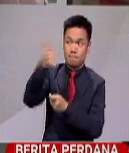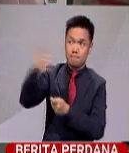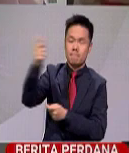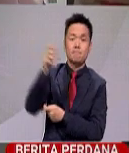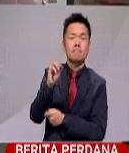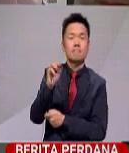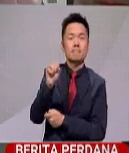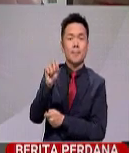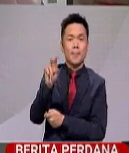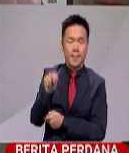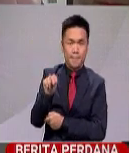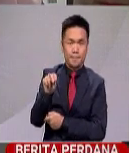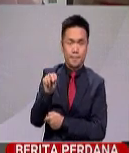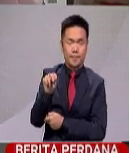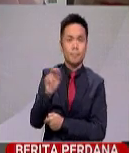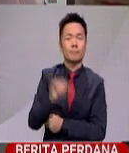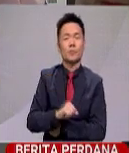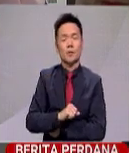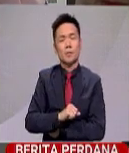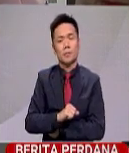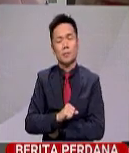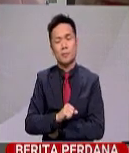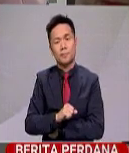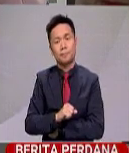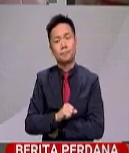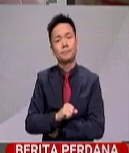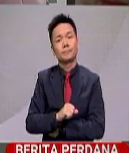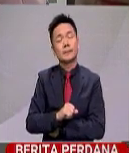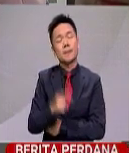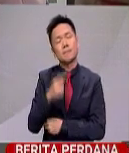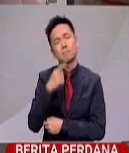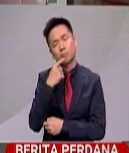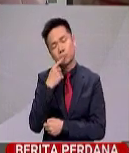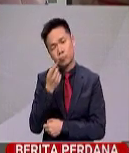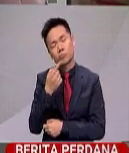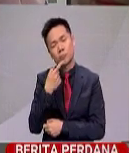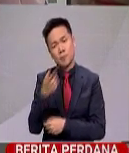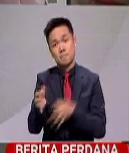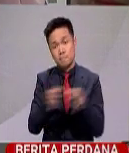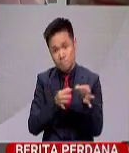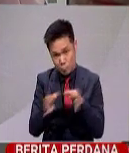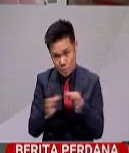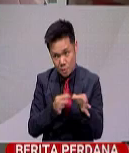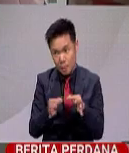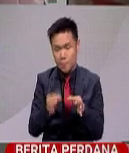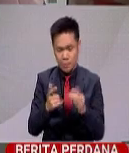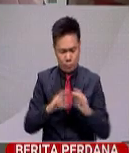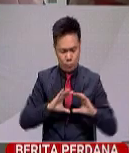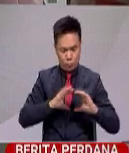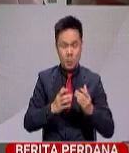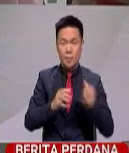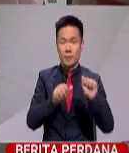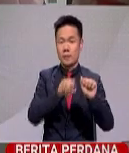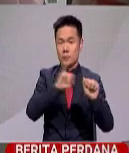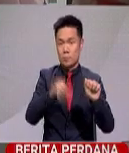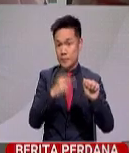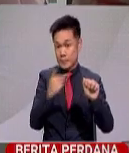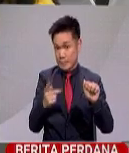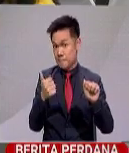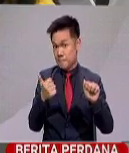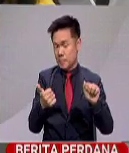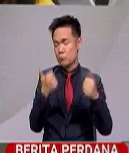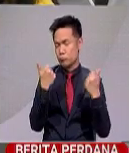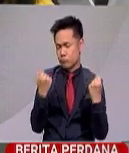kita nak namakan wang tu macam saya dah kata lebih kurang, tapi we have a good committee tu will inform you by next